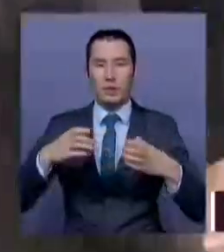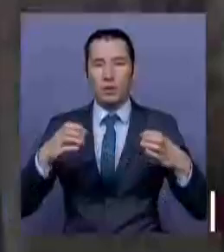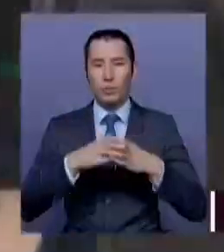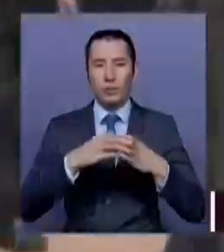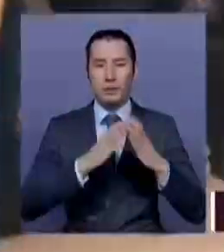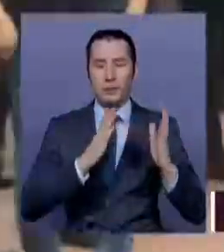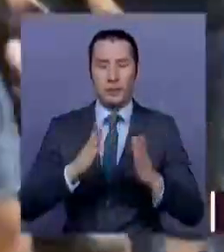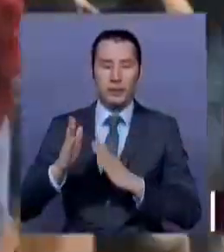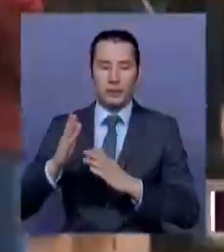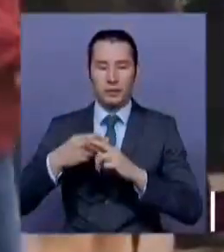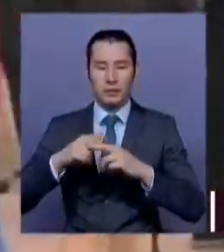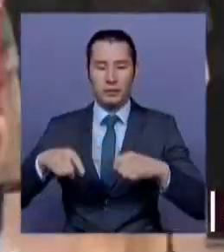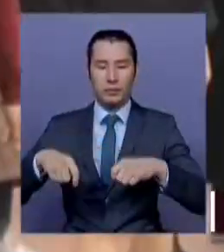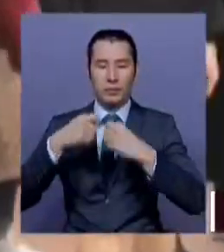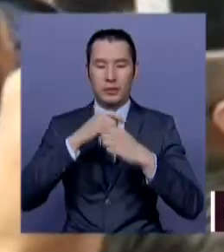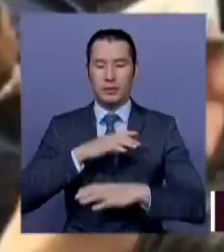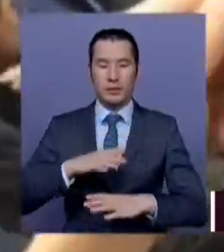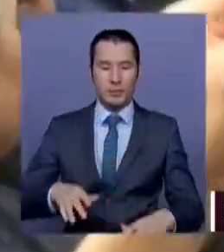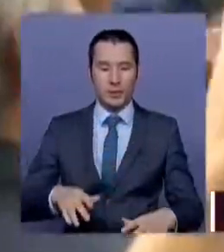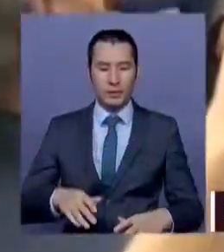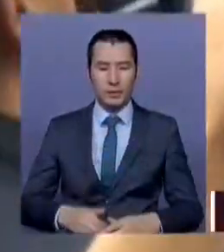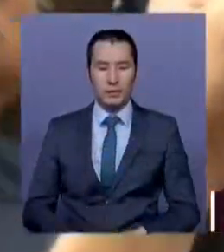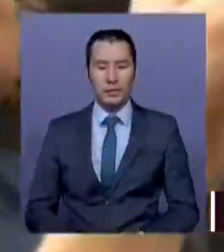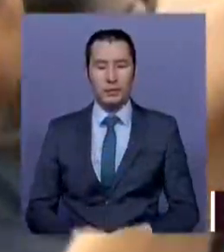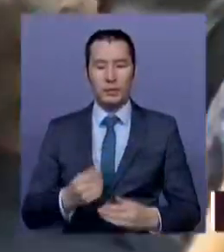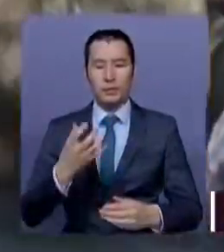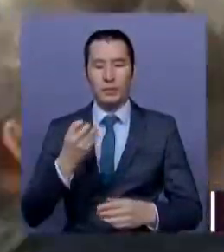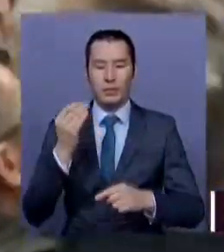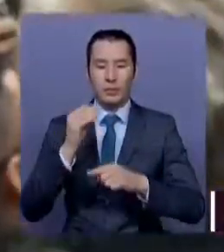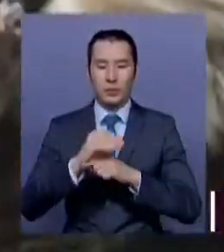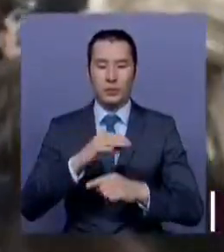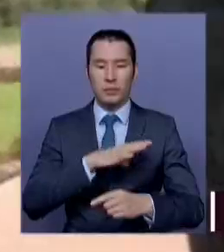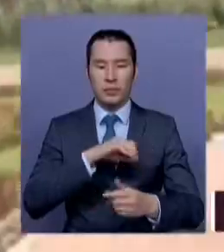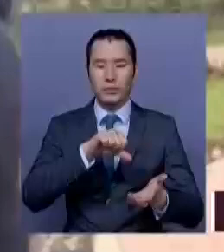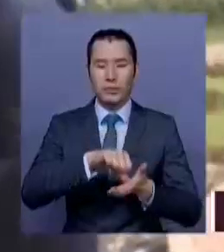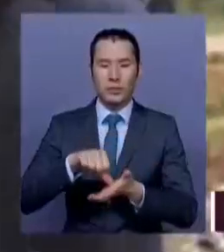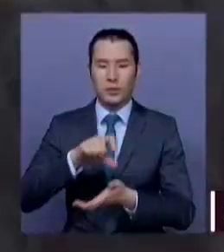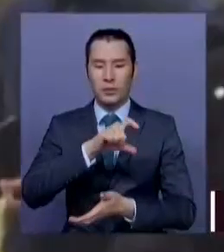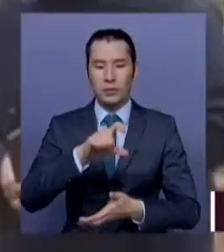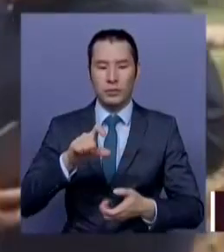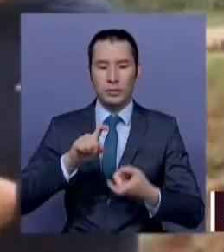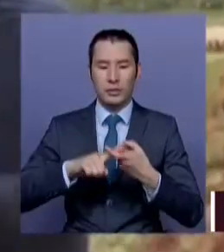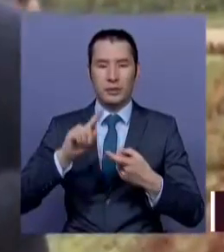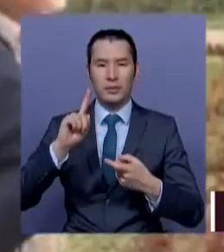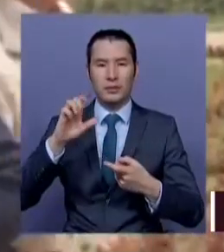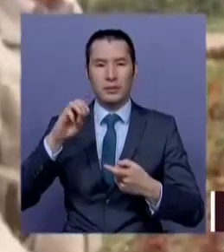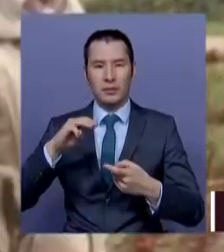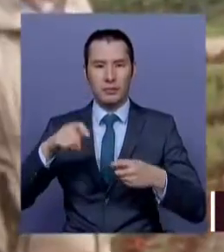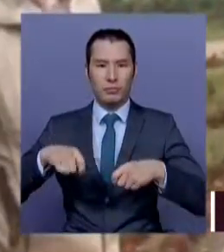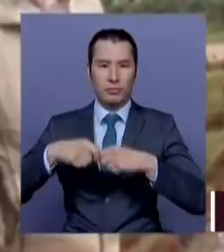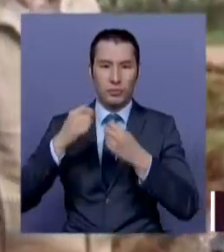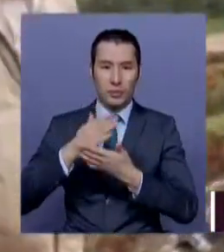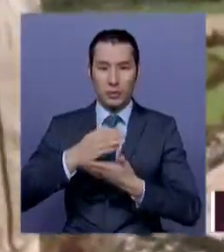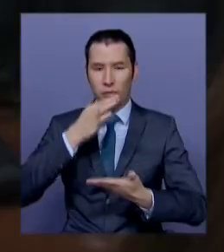жауапты болмайды. Бұл міндет ішкі істер органдарына жүктеледі. Одан бөлек бейбіт жиналысқа жекелеген қатысушылар құқыққа сыйымсыз әрекеттер үшін өздері ғана жауап